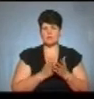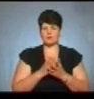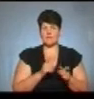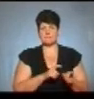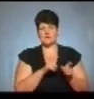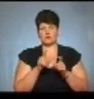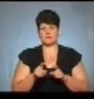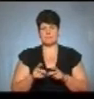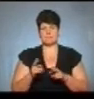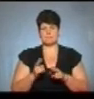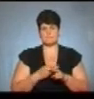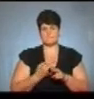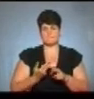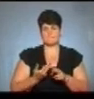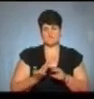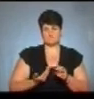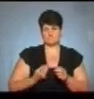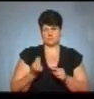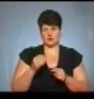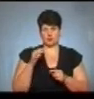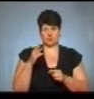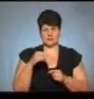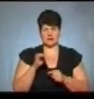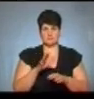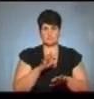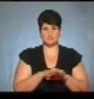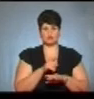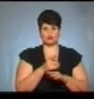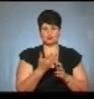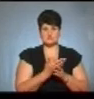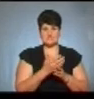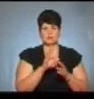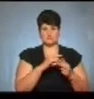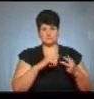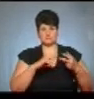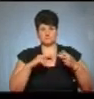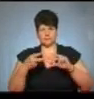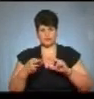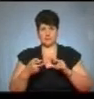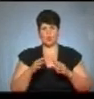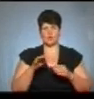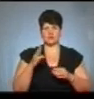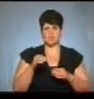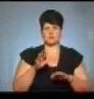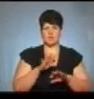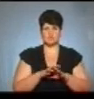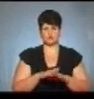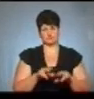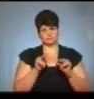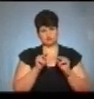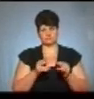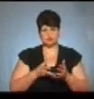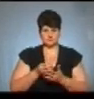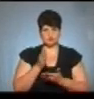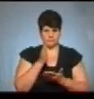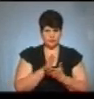на безготівкову форму через Ощадбанк, де цю субсидію буде адмініструвати Ощадбанк. Якщо ж людина добросовісно сплачує,